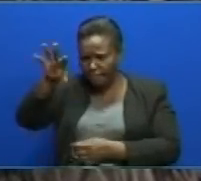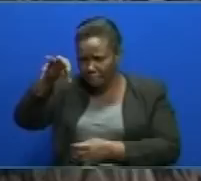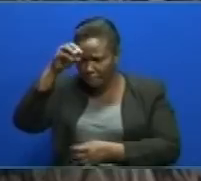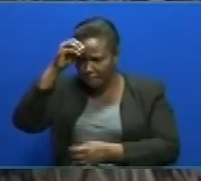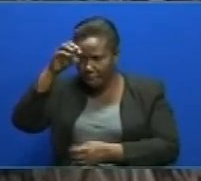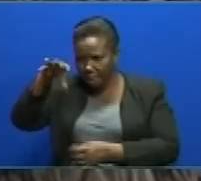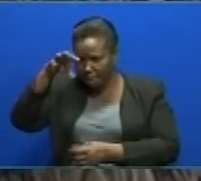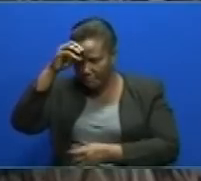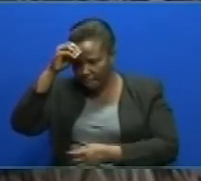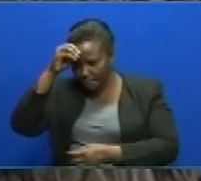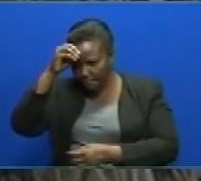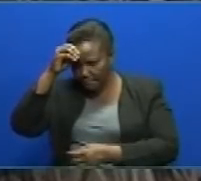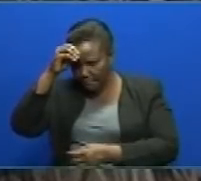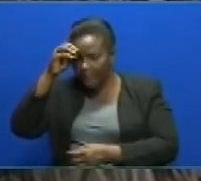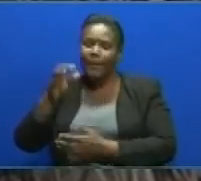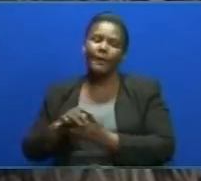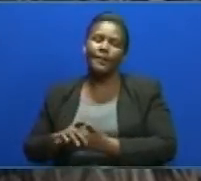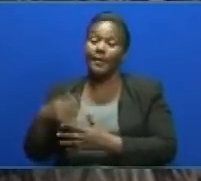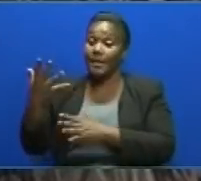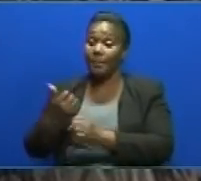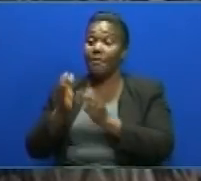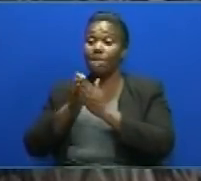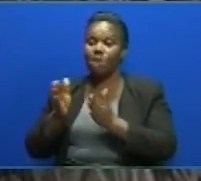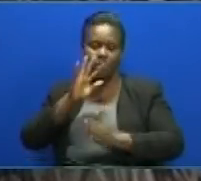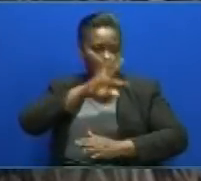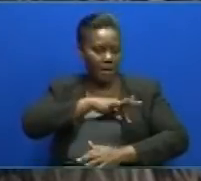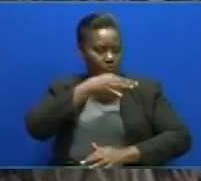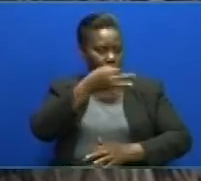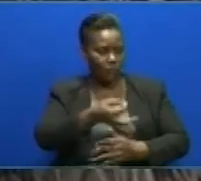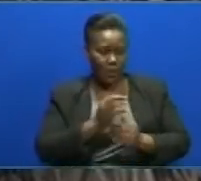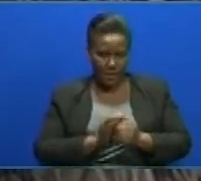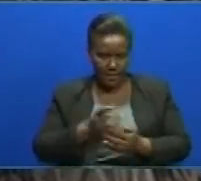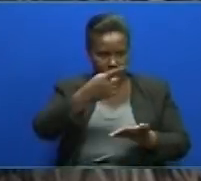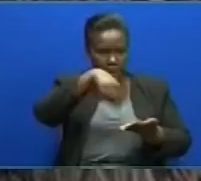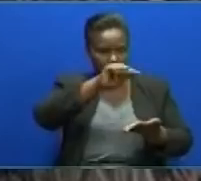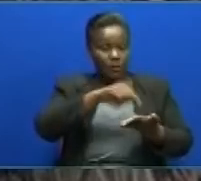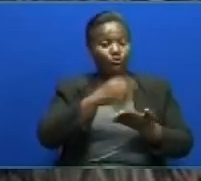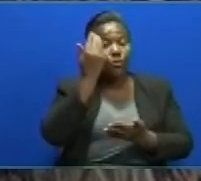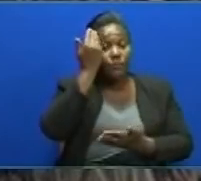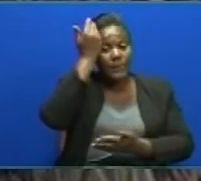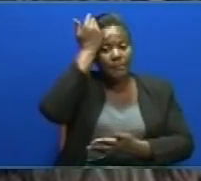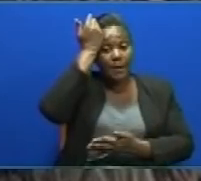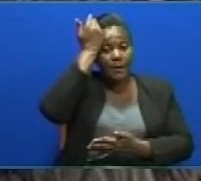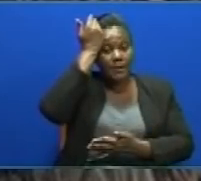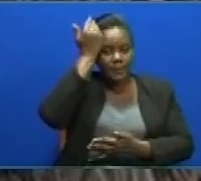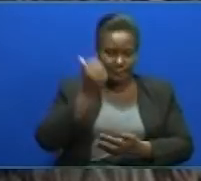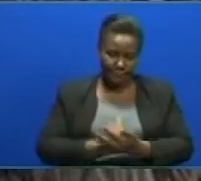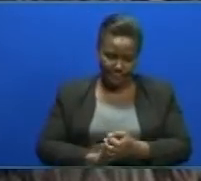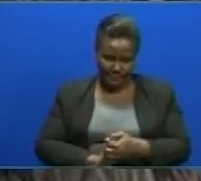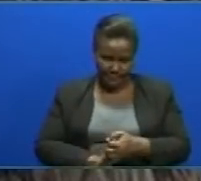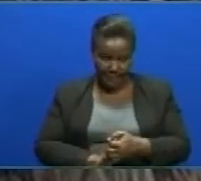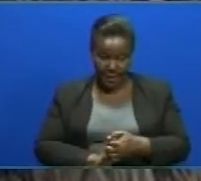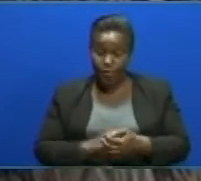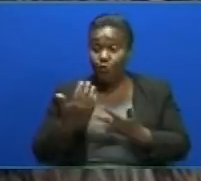nilipata nafasi ya volunteer pale Msimbazi. Niliteuliwa na Pasada. Hapo walifungua